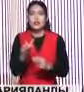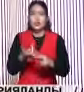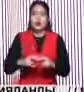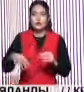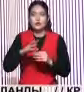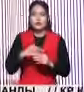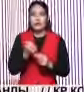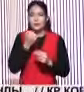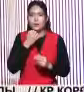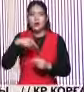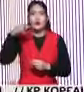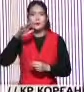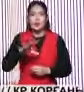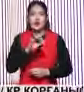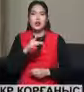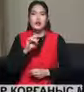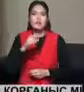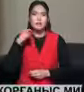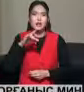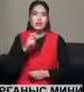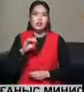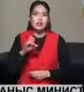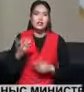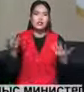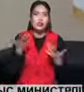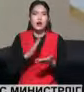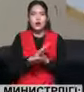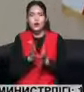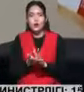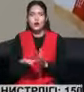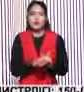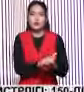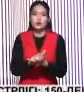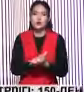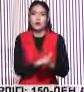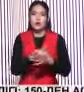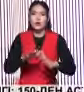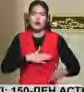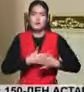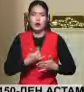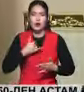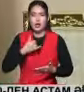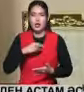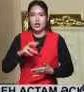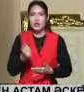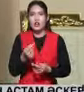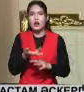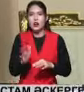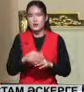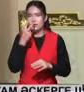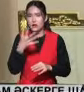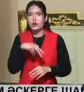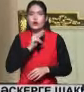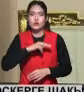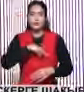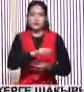ойымша президент Раиси айтқандай, екі мемлекет бауырластық және достық қарым-қатынаста. Біздің алдымызда еш нәрсеге қарамастан жұмысты жалғастыру